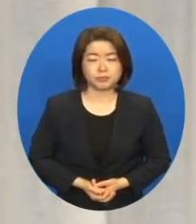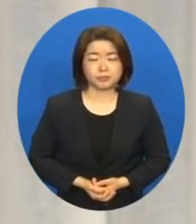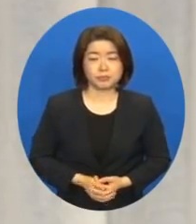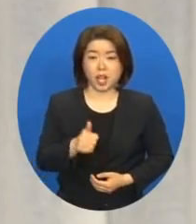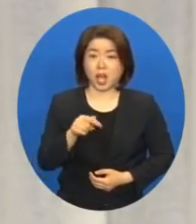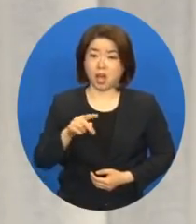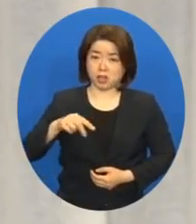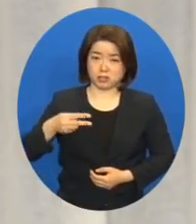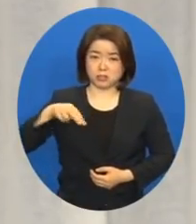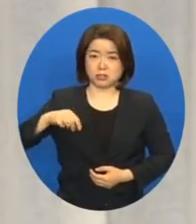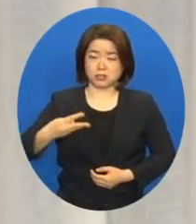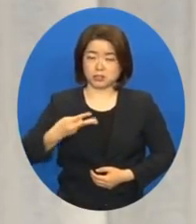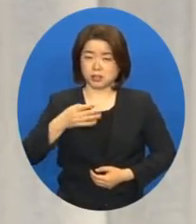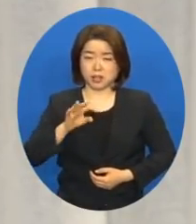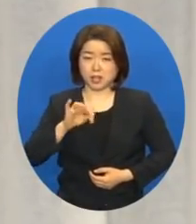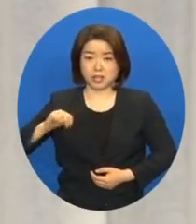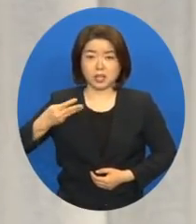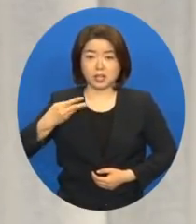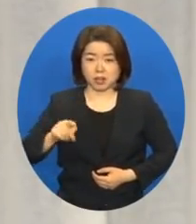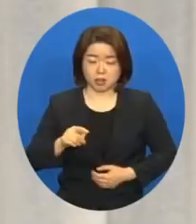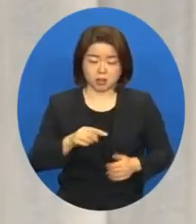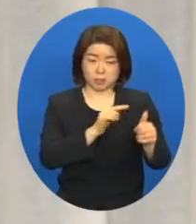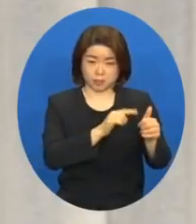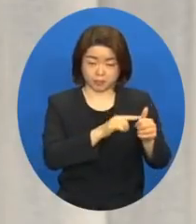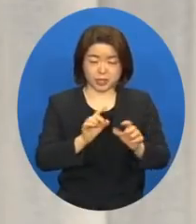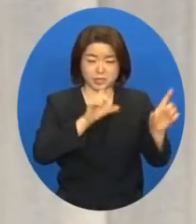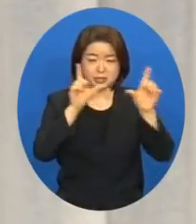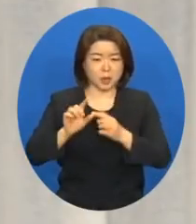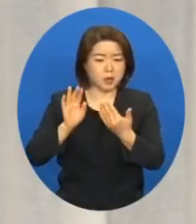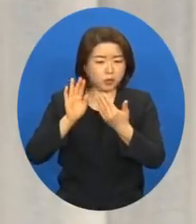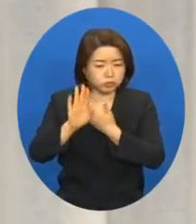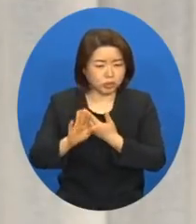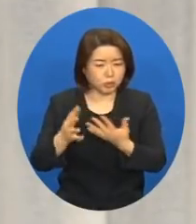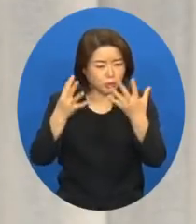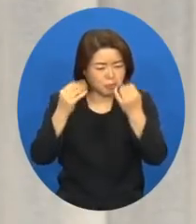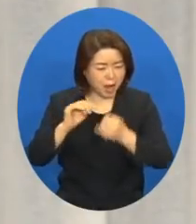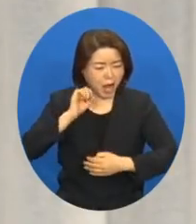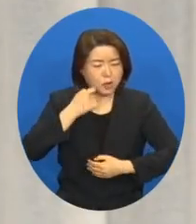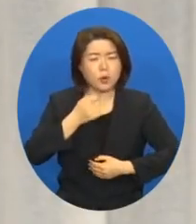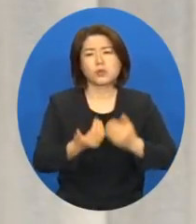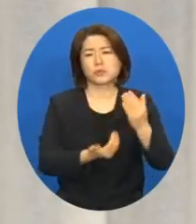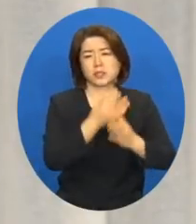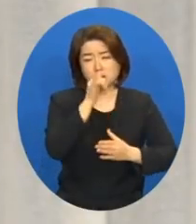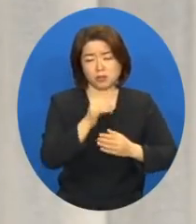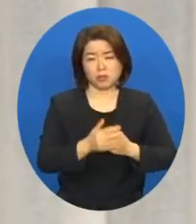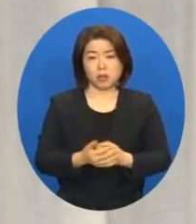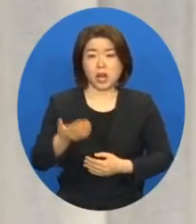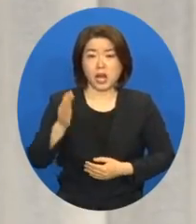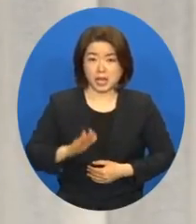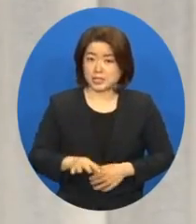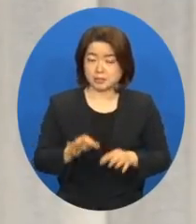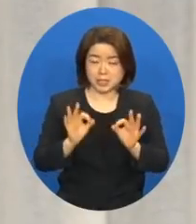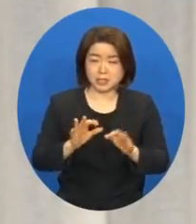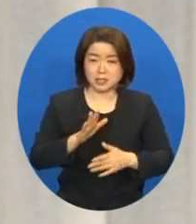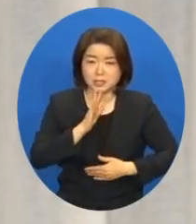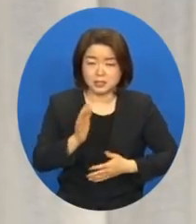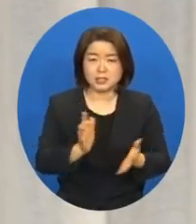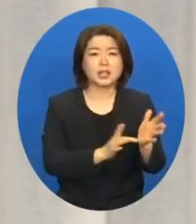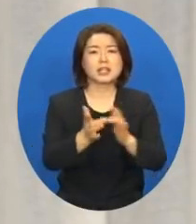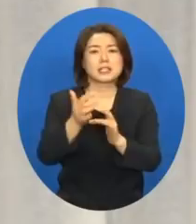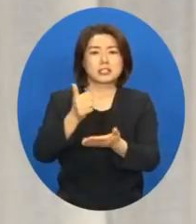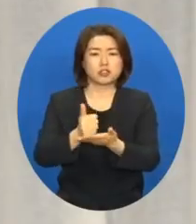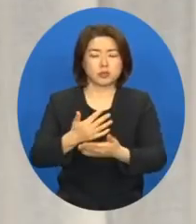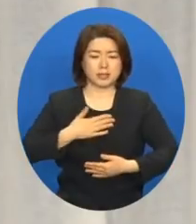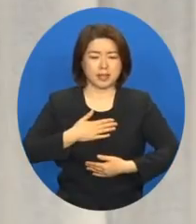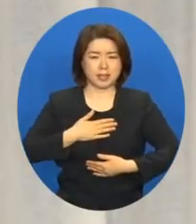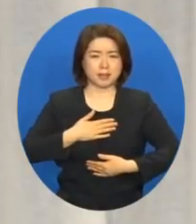허드슨 테일러의 삶은 그 이후에도 어려운 일이 굉장히 많이 일어납니다. 그러나 그는 이제는 진짜 예수님과 자신이